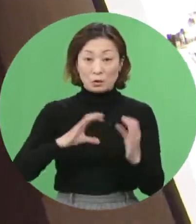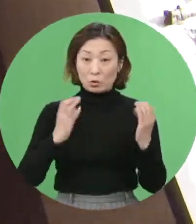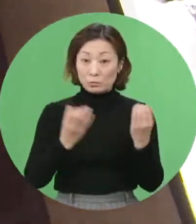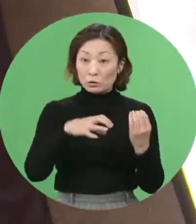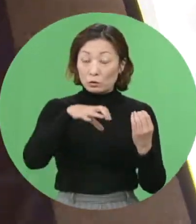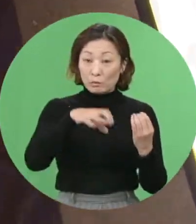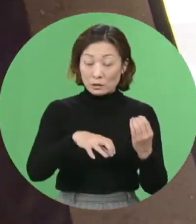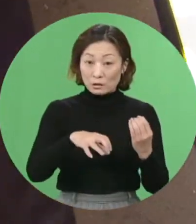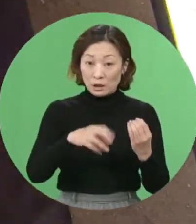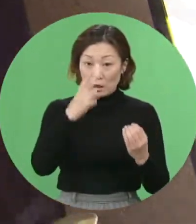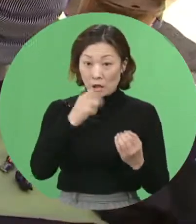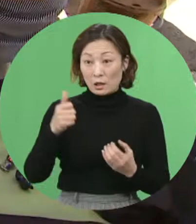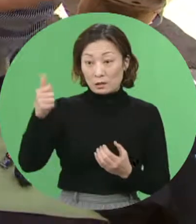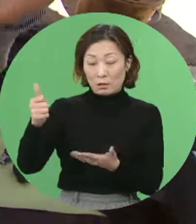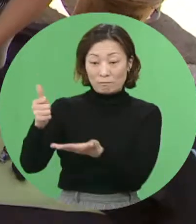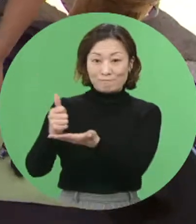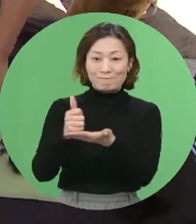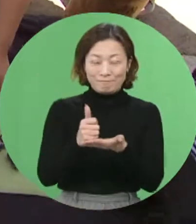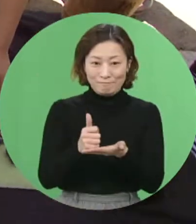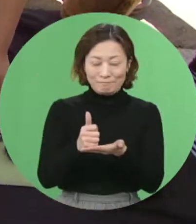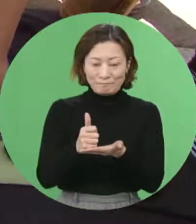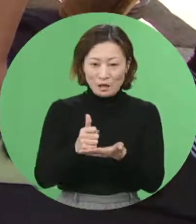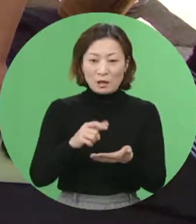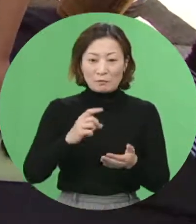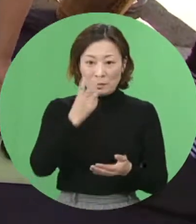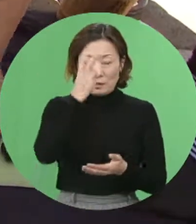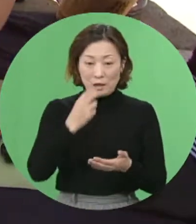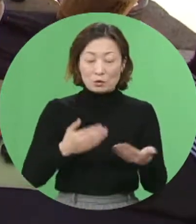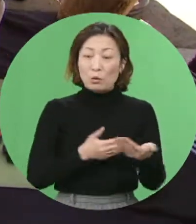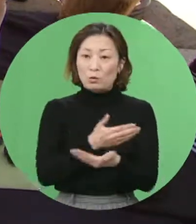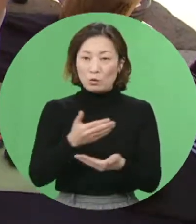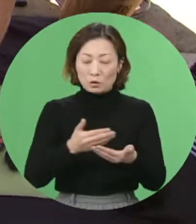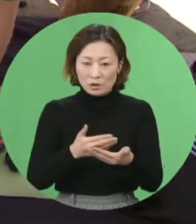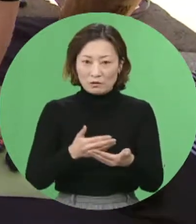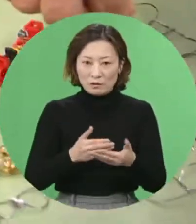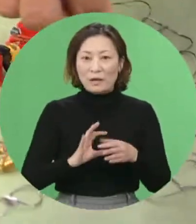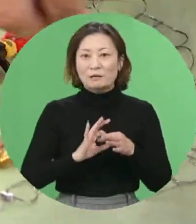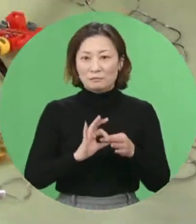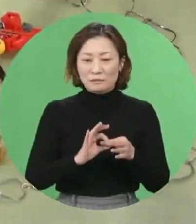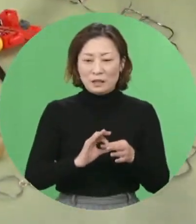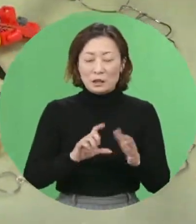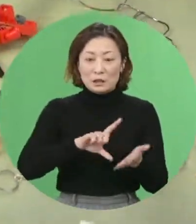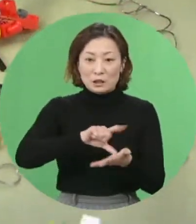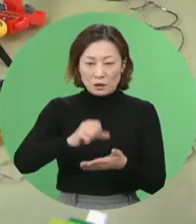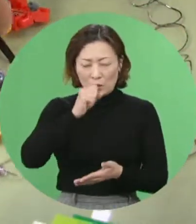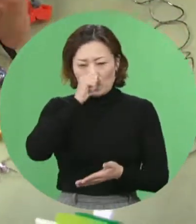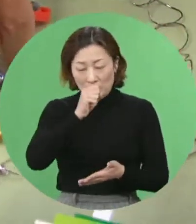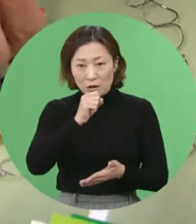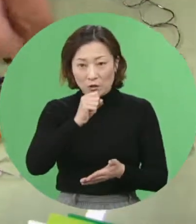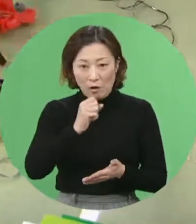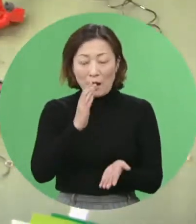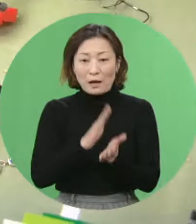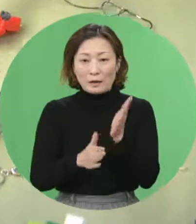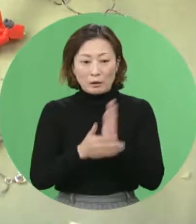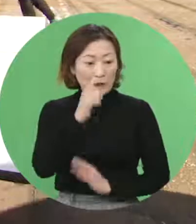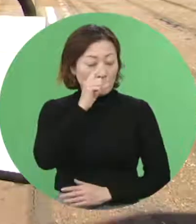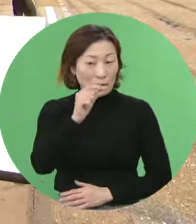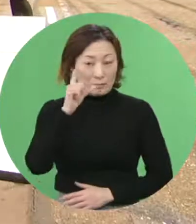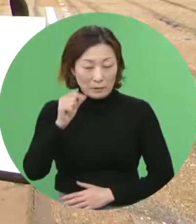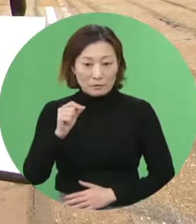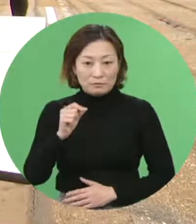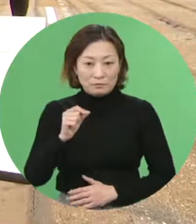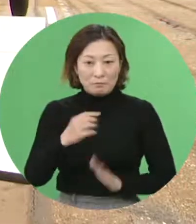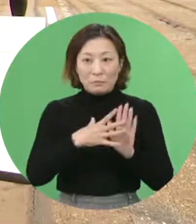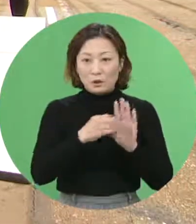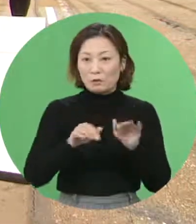き、アートを通して住民と交流することで地域の良さを再発見し魅力を発信しよう